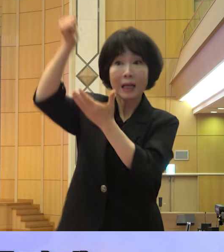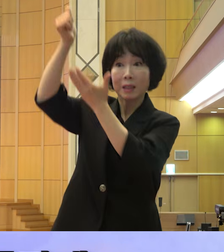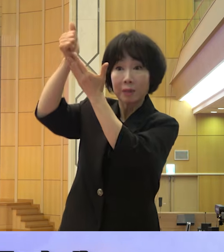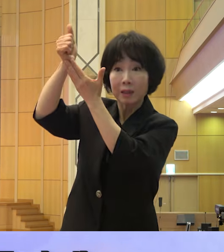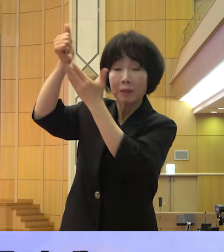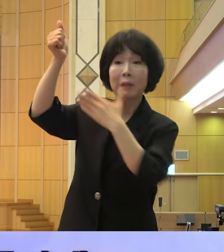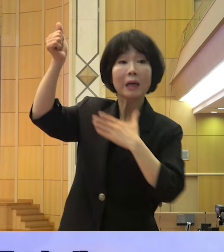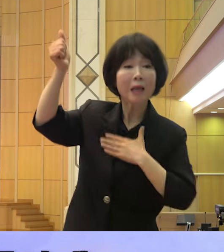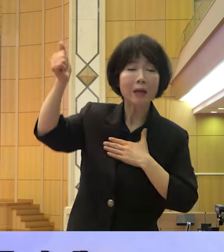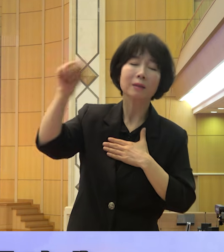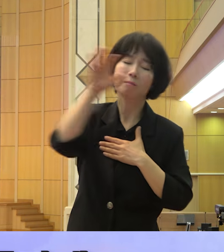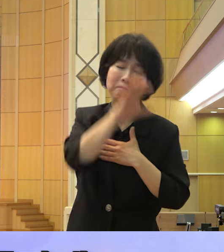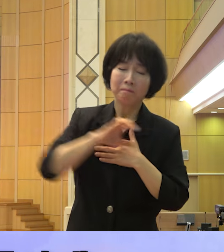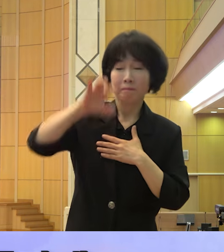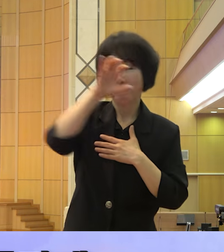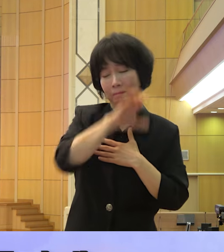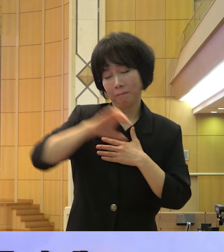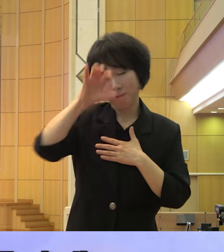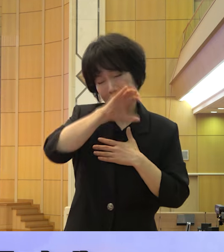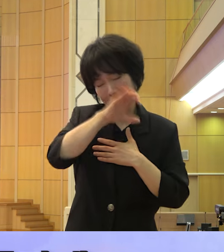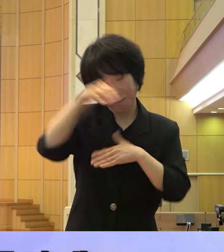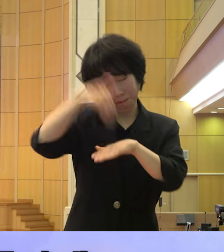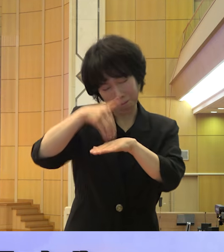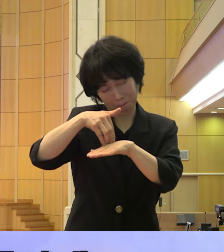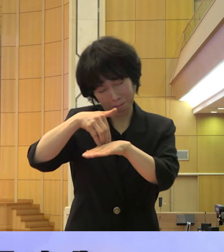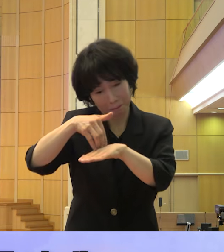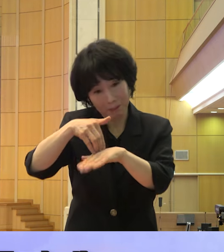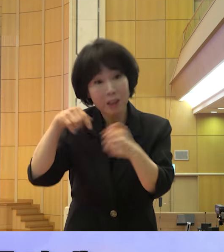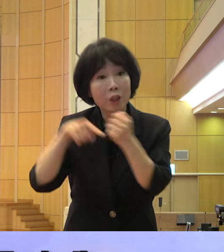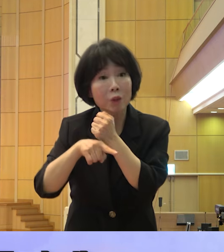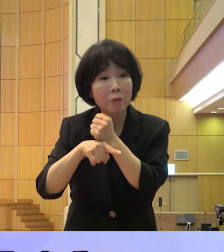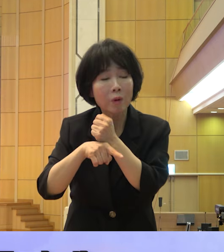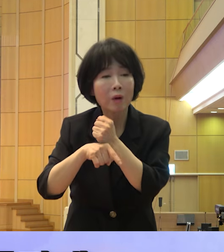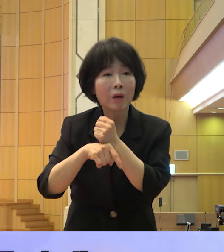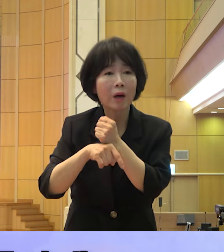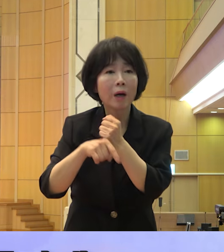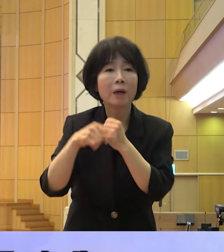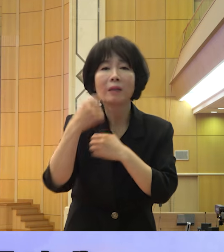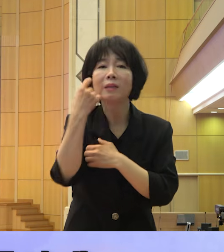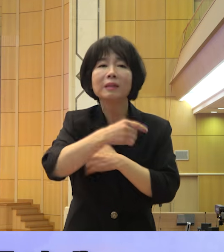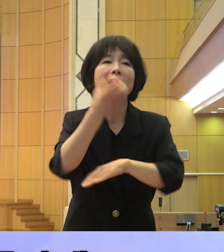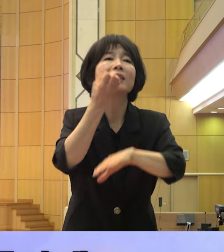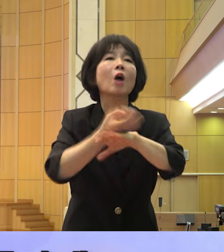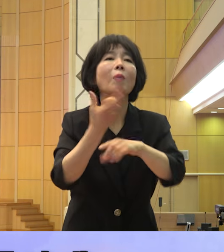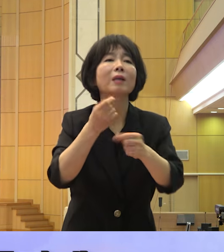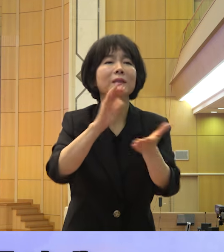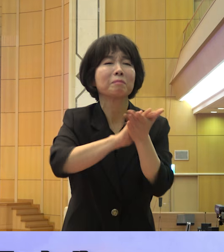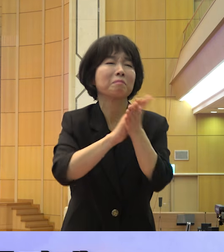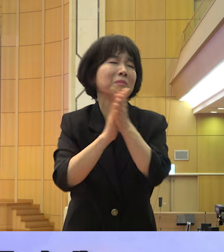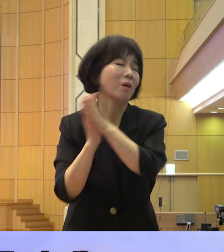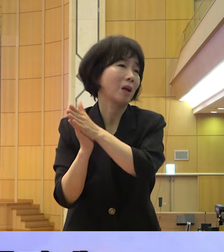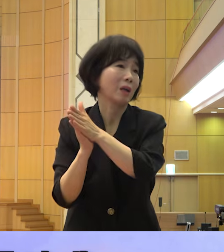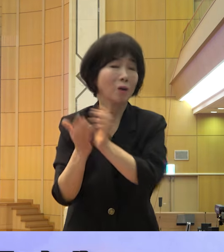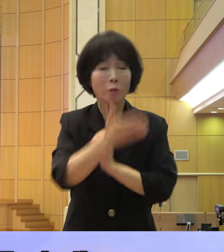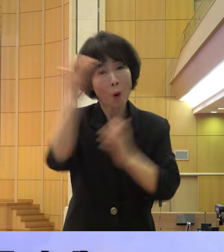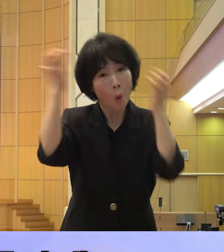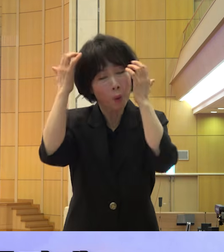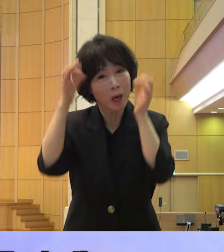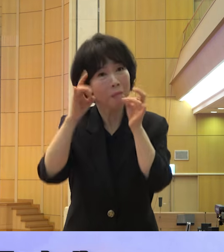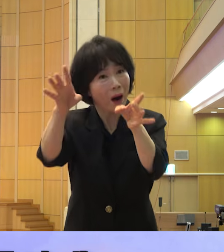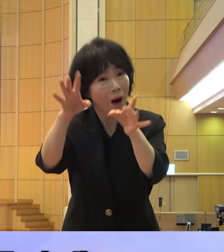하나님이 나를 단련하신 것은 정금같이 되게 하람이라. 고생시키려고 하는 게